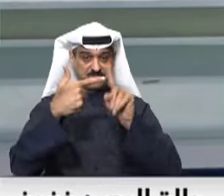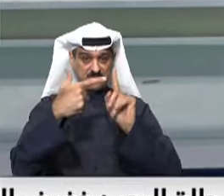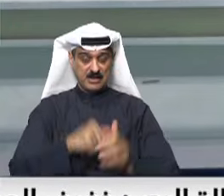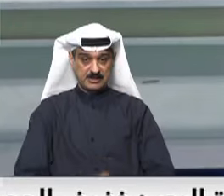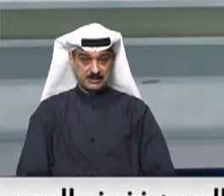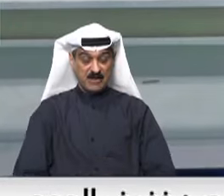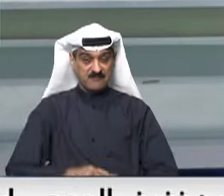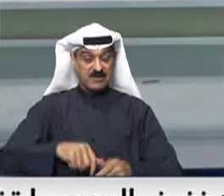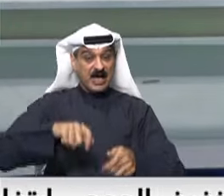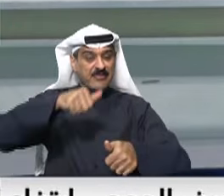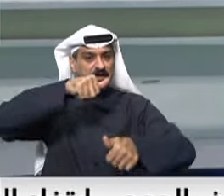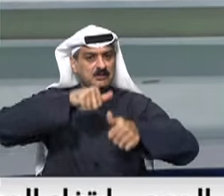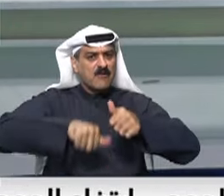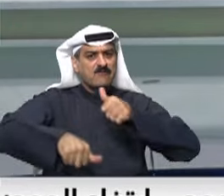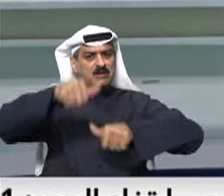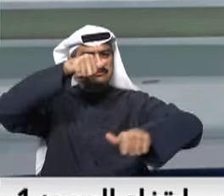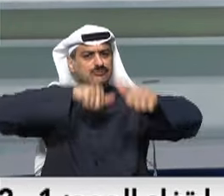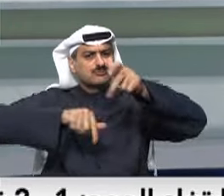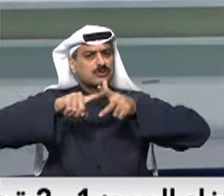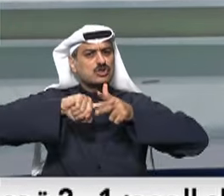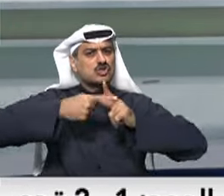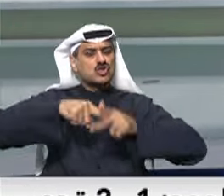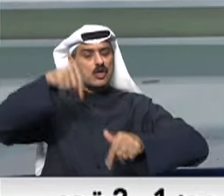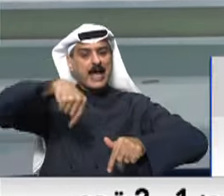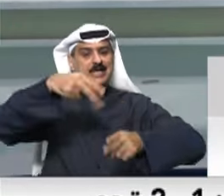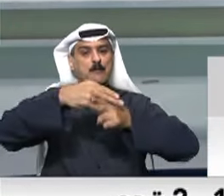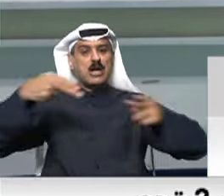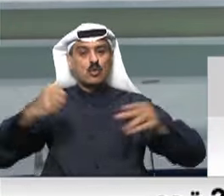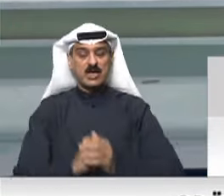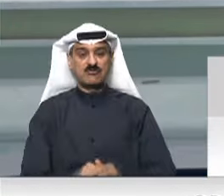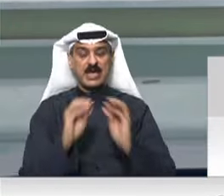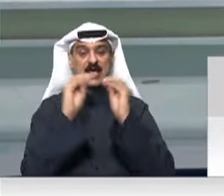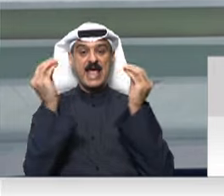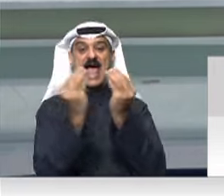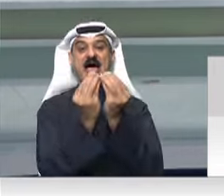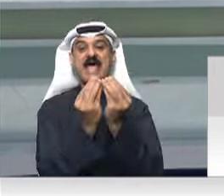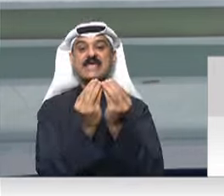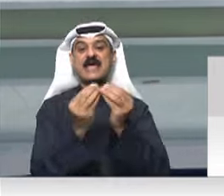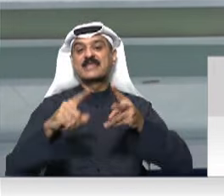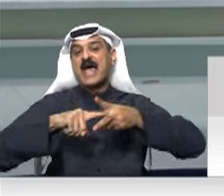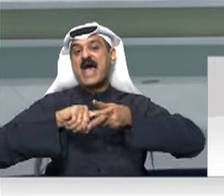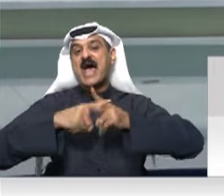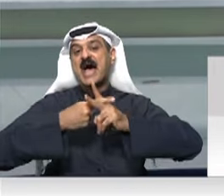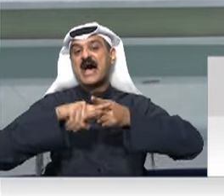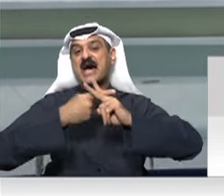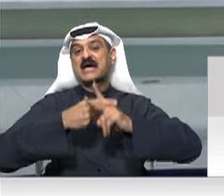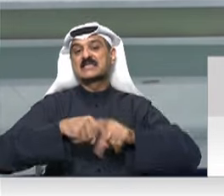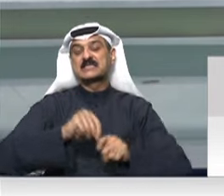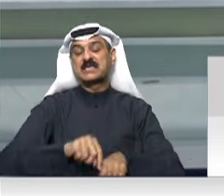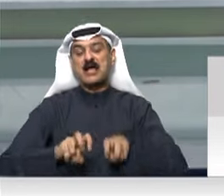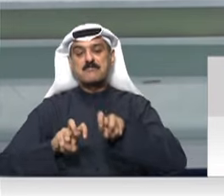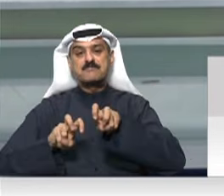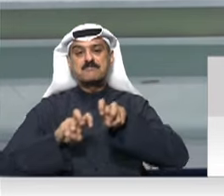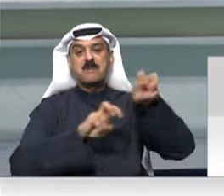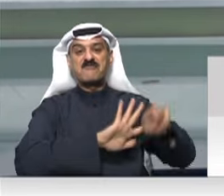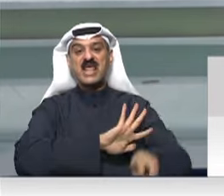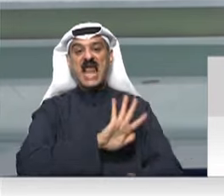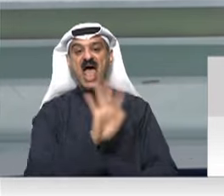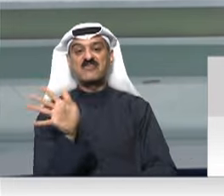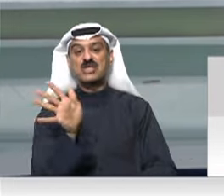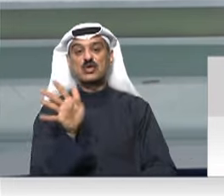صنع في الكويت، وهو شعار حملة الهيئة العامة للصناعة التي انطلقت في مجمع الأفينيوز